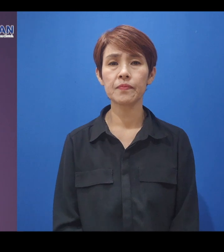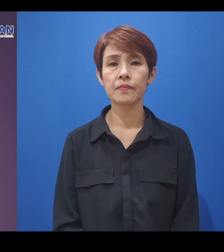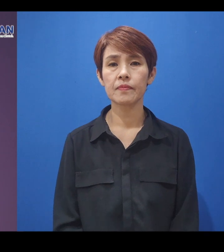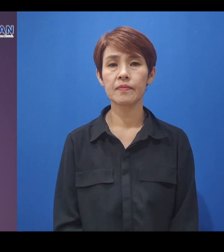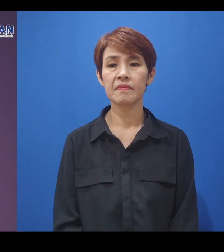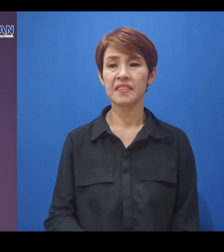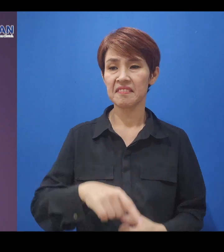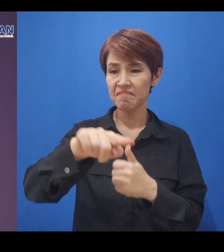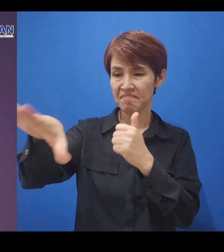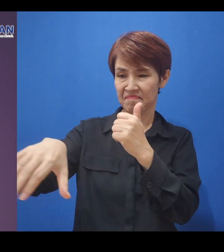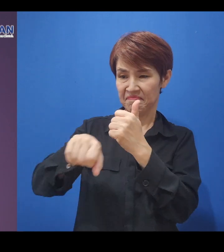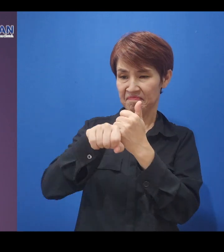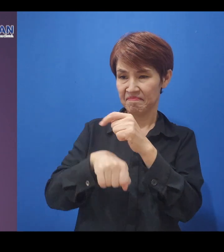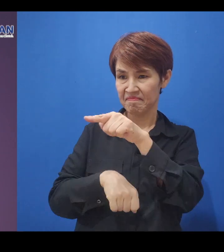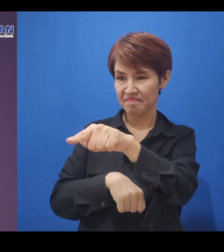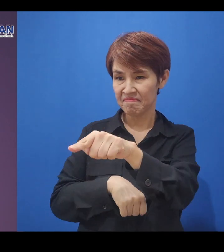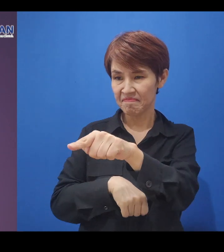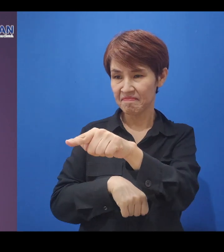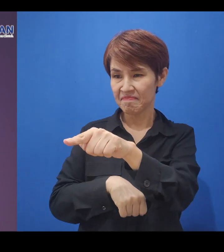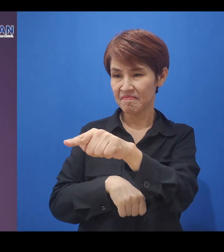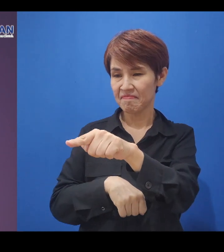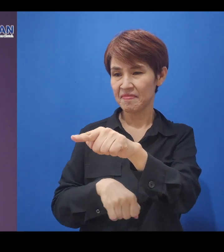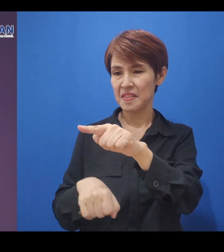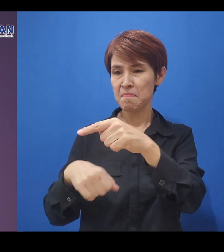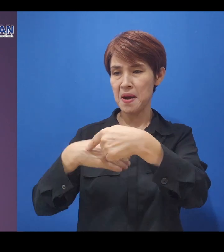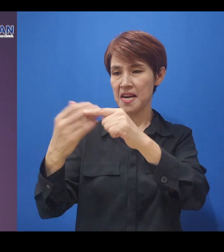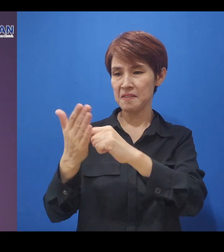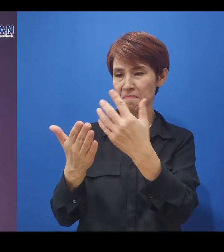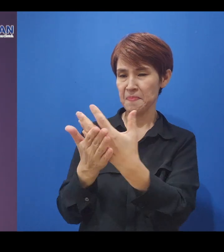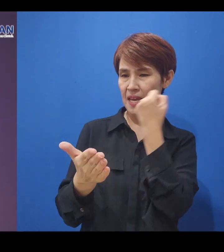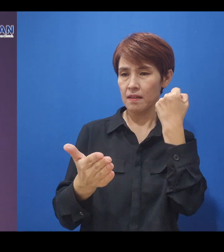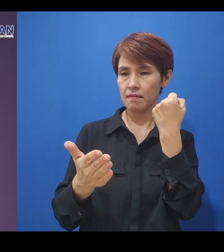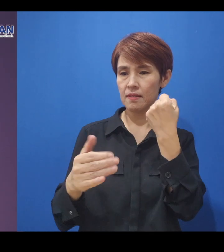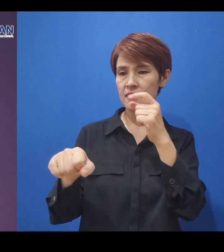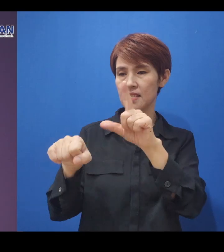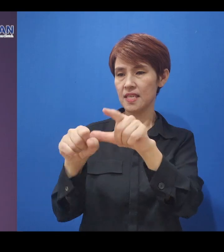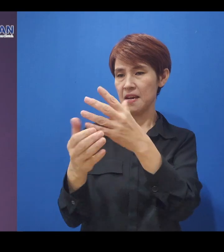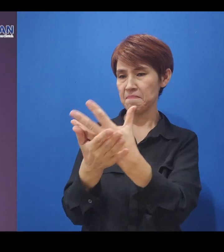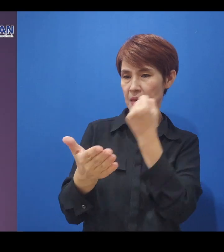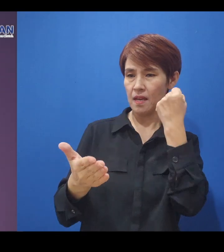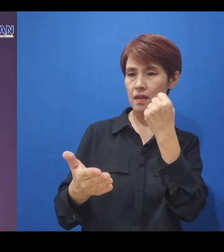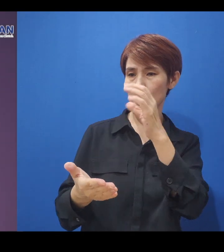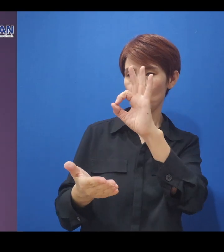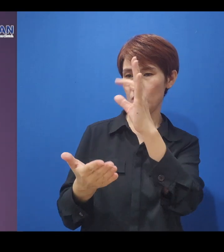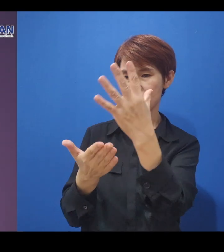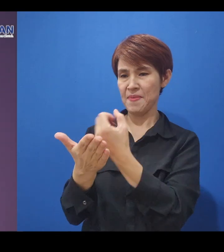그 사람들을 마음을, 시간을, 재정을 갈취해냅니다.